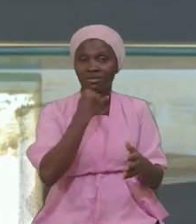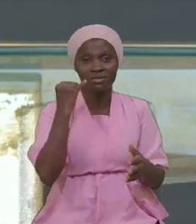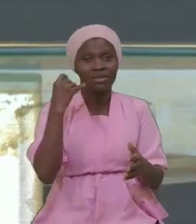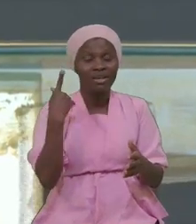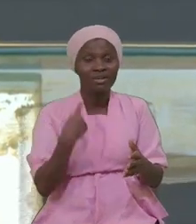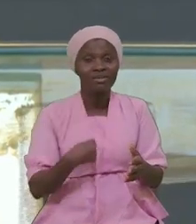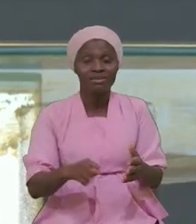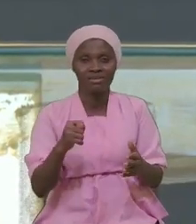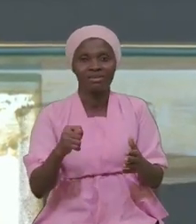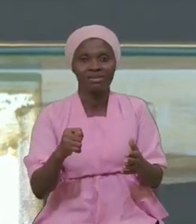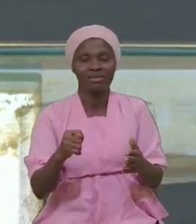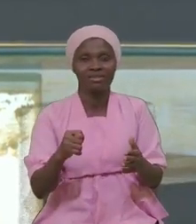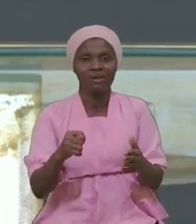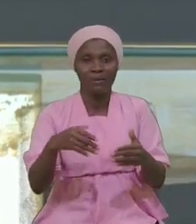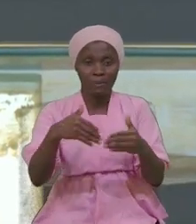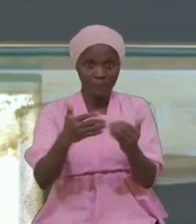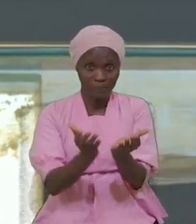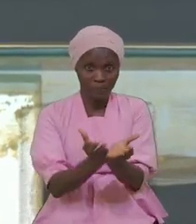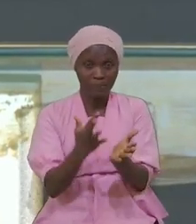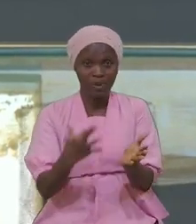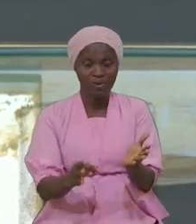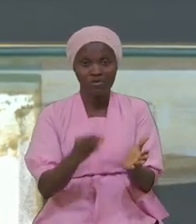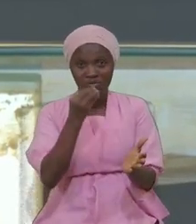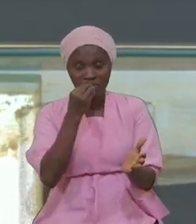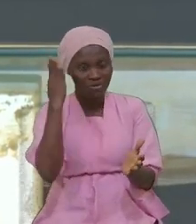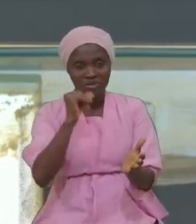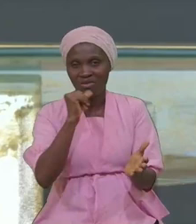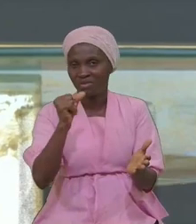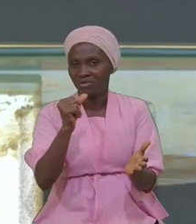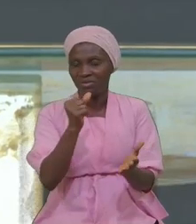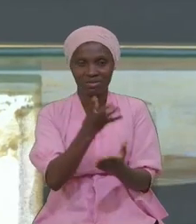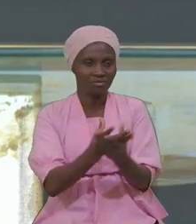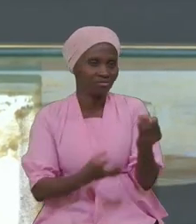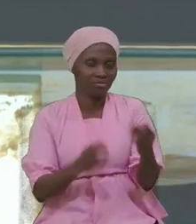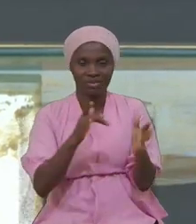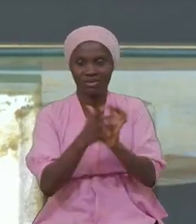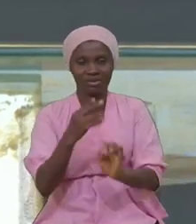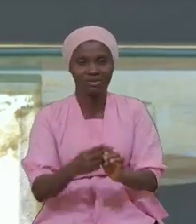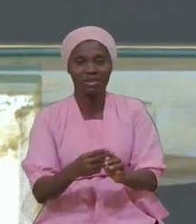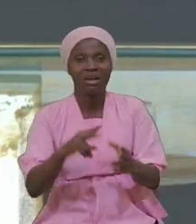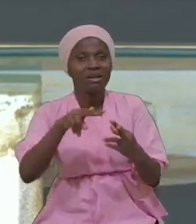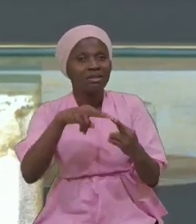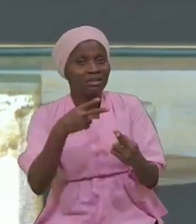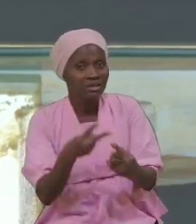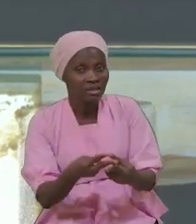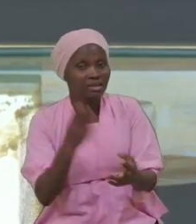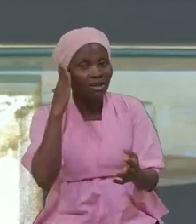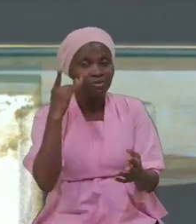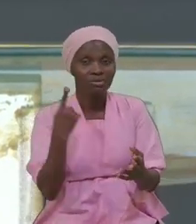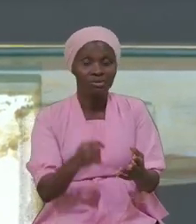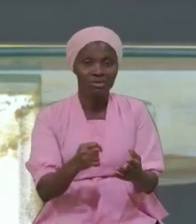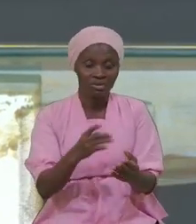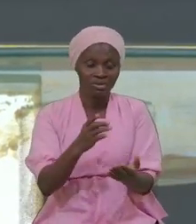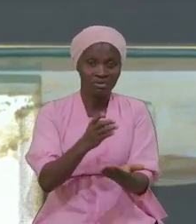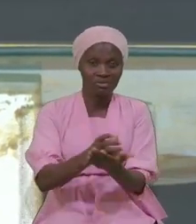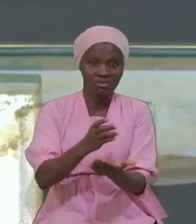La farine qui est dans le pot ne manquera point. Et l'huile qui est dans la cruche ne